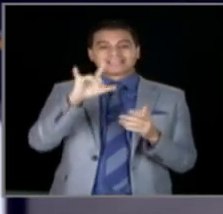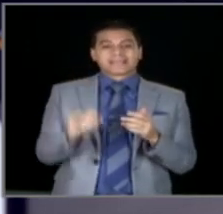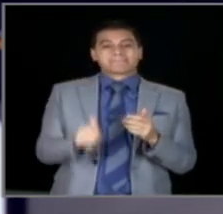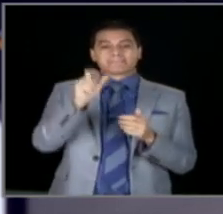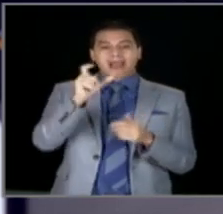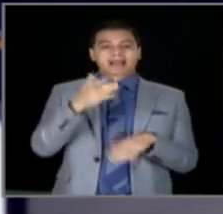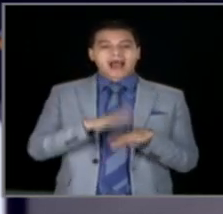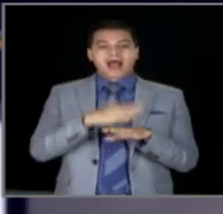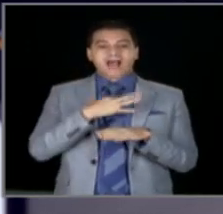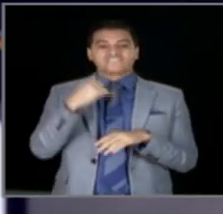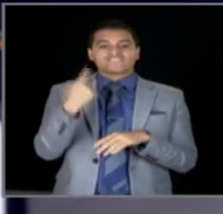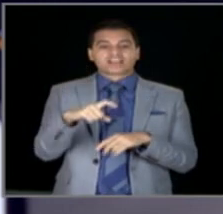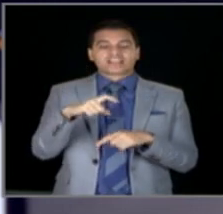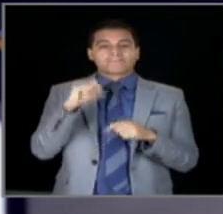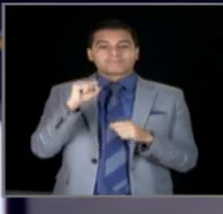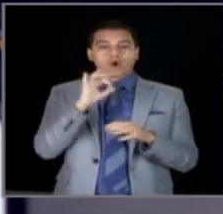أولمبياد برلين